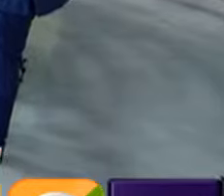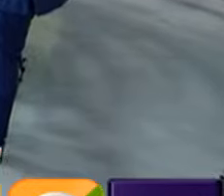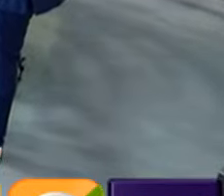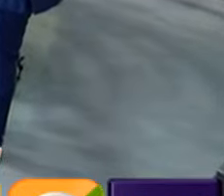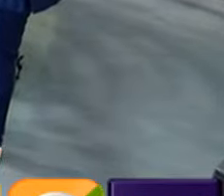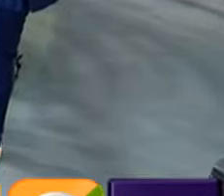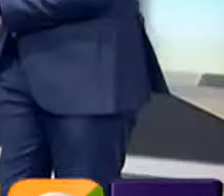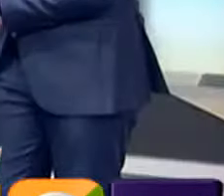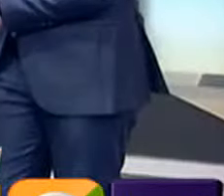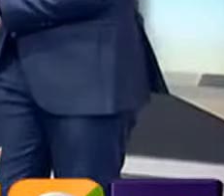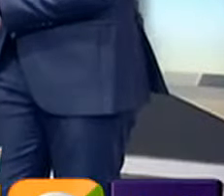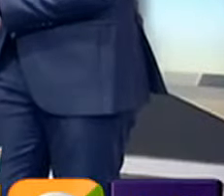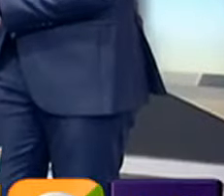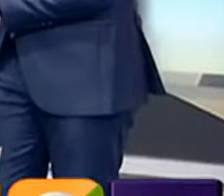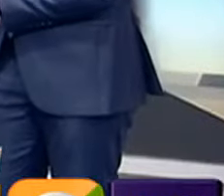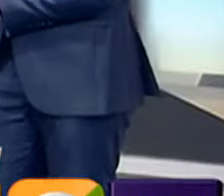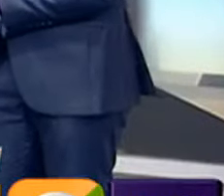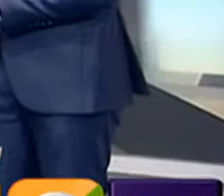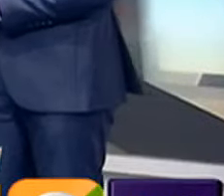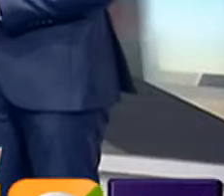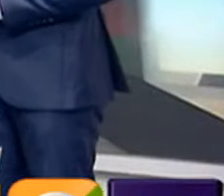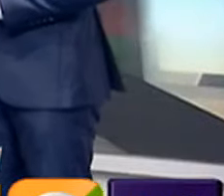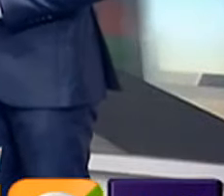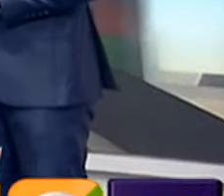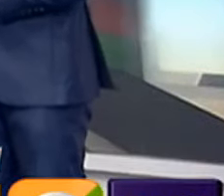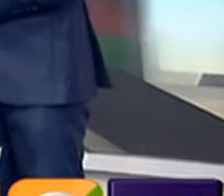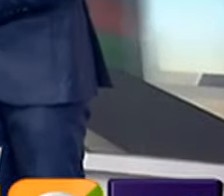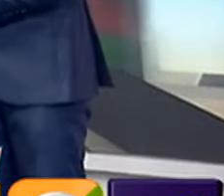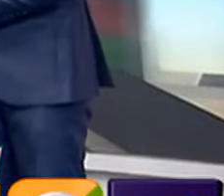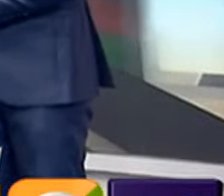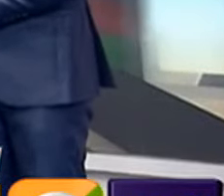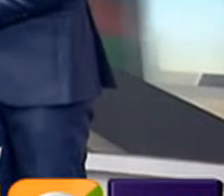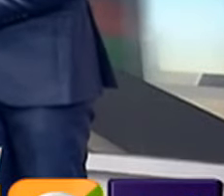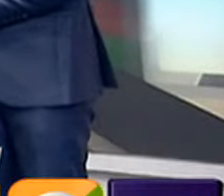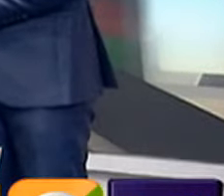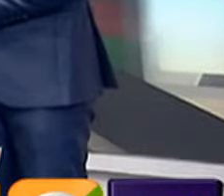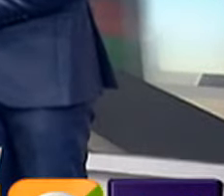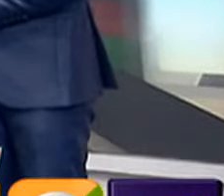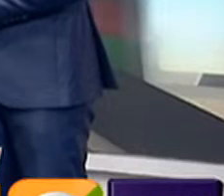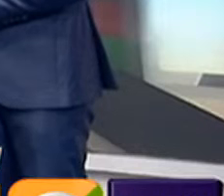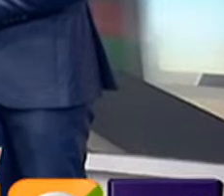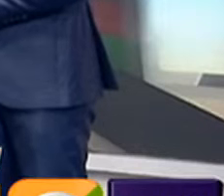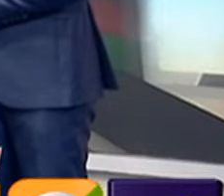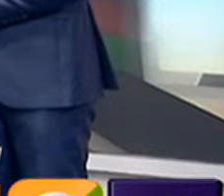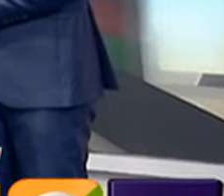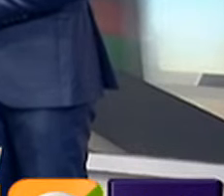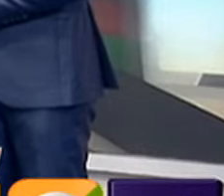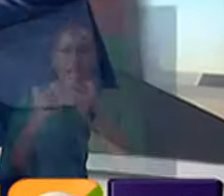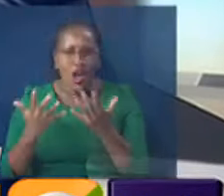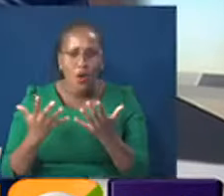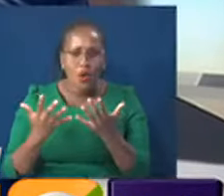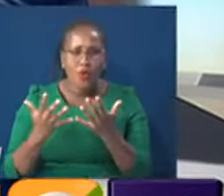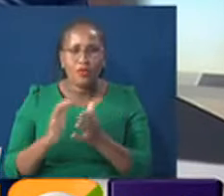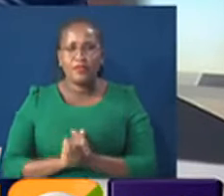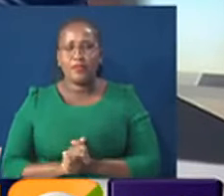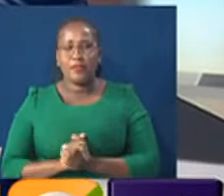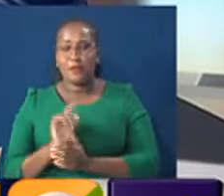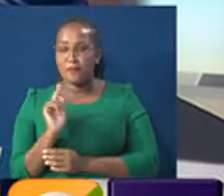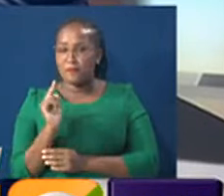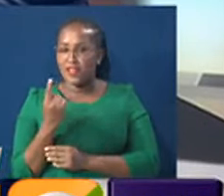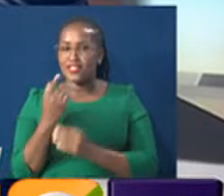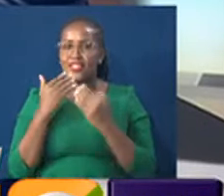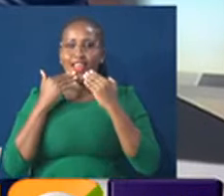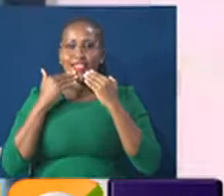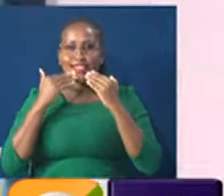hivi uwezo wa watu kuweza kufanya biashara hapa nchini. Pengine utugusie tuko wapi na tulianzia wapi. Kwanza asanti